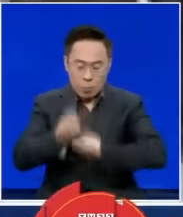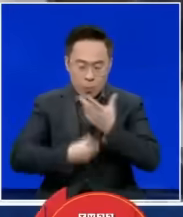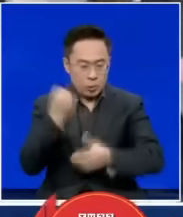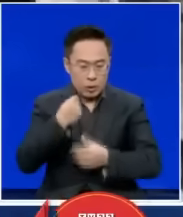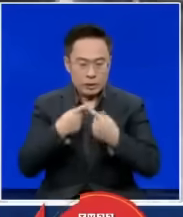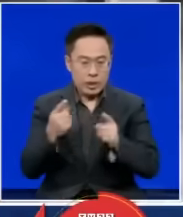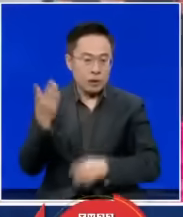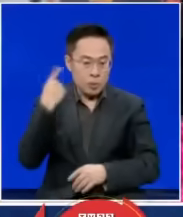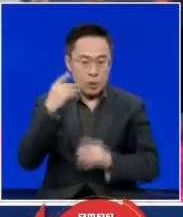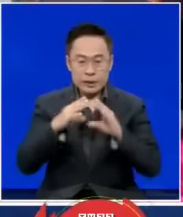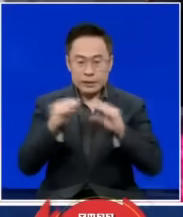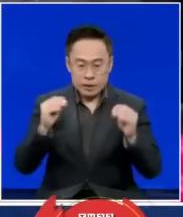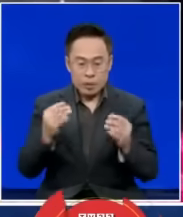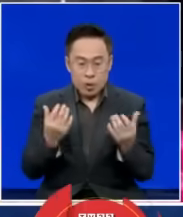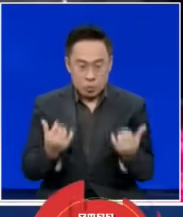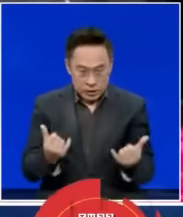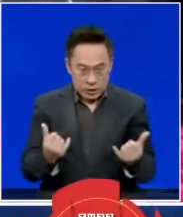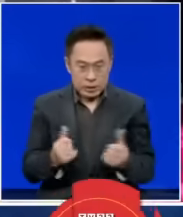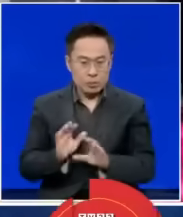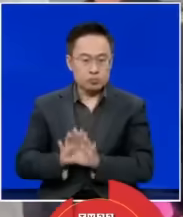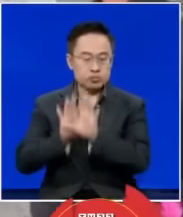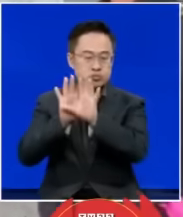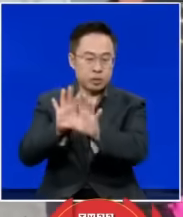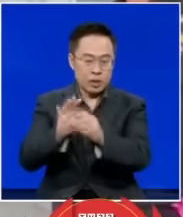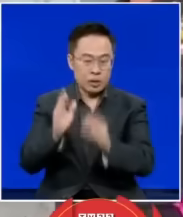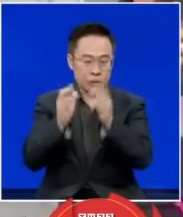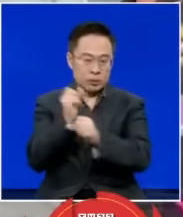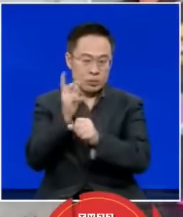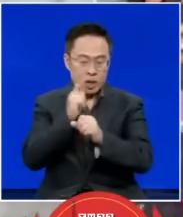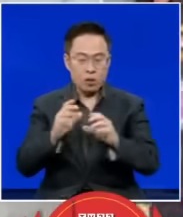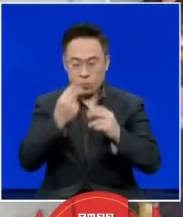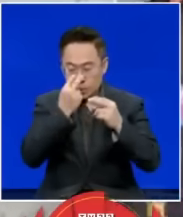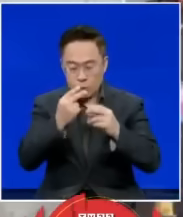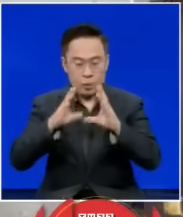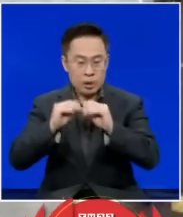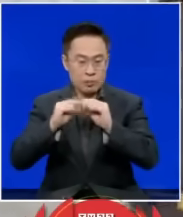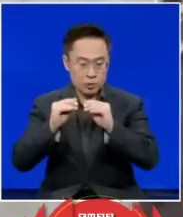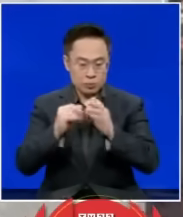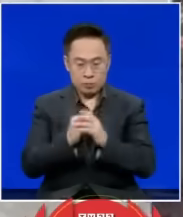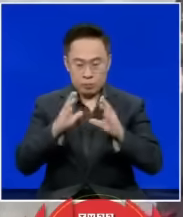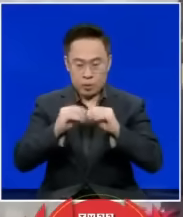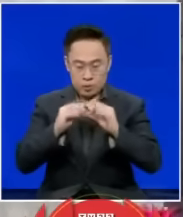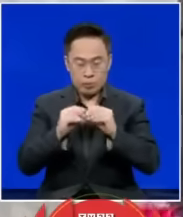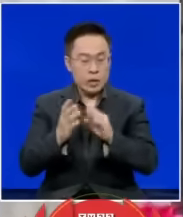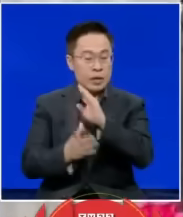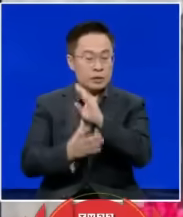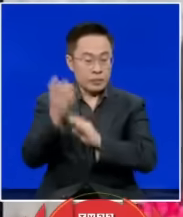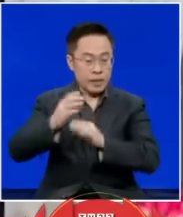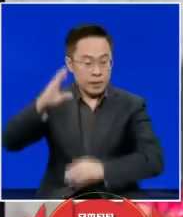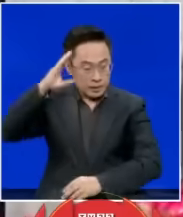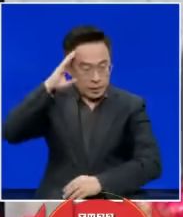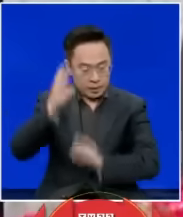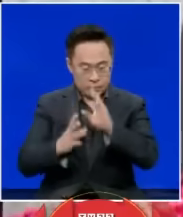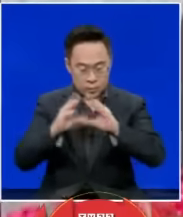แต่ว่าท่านไม่ให้สัมภาษณ์วันนี้นักข่าวก็เลยตามไปนะคะเพราะว่าวันนี้มีการประชุมสภากลาโหมแล้วก็มีการตั้ง